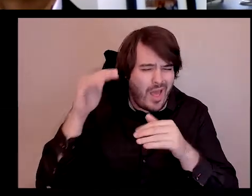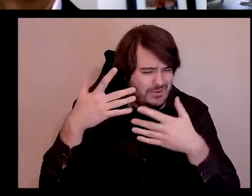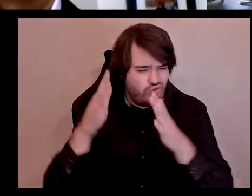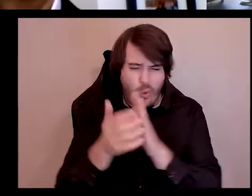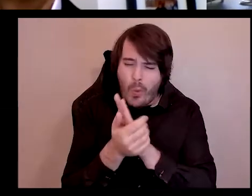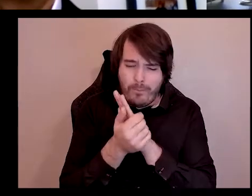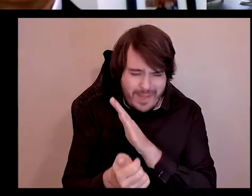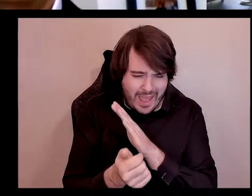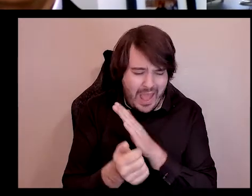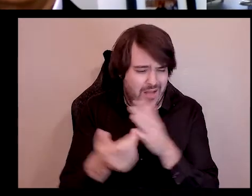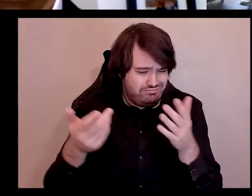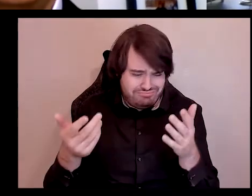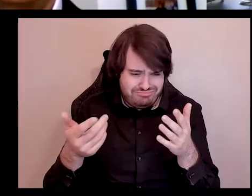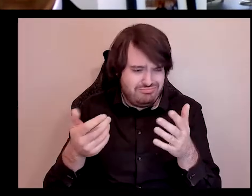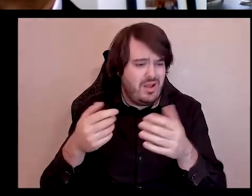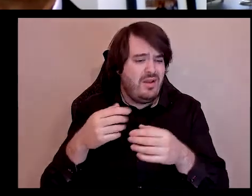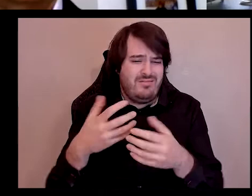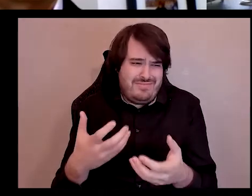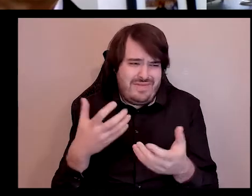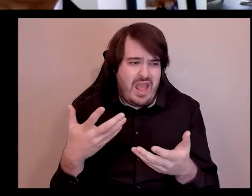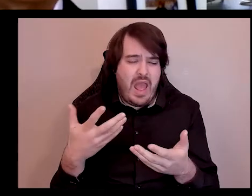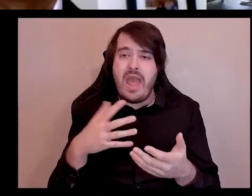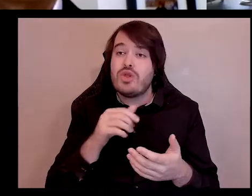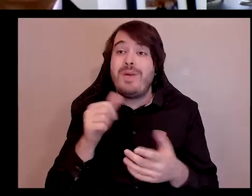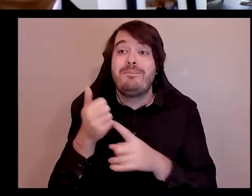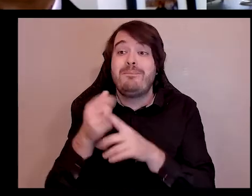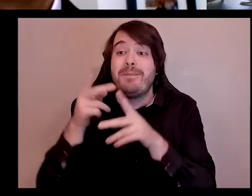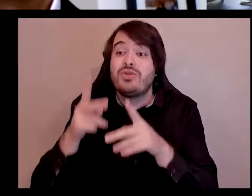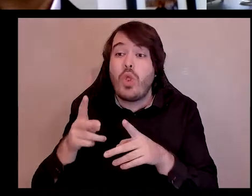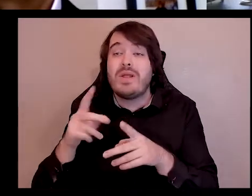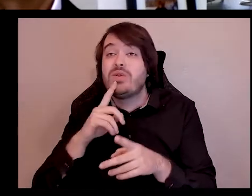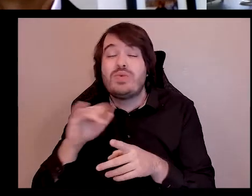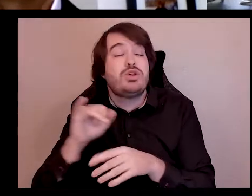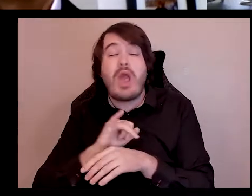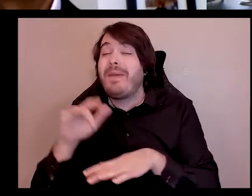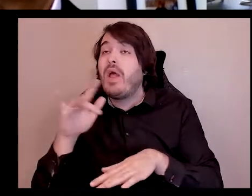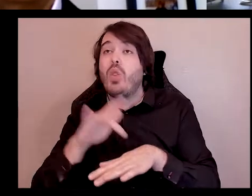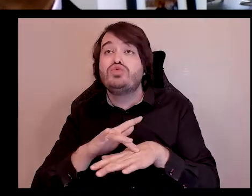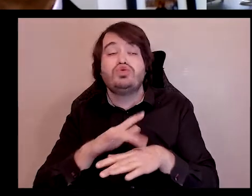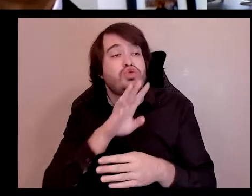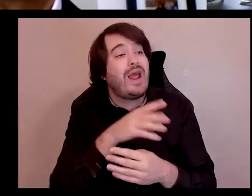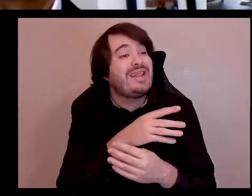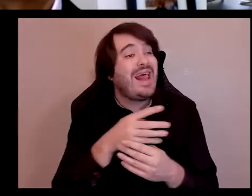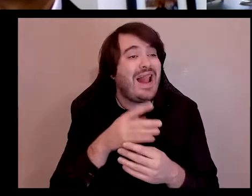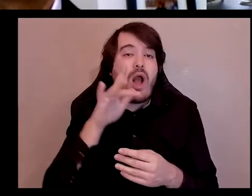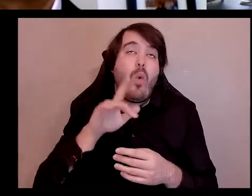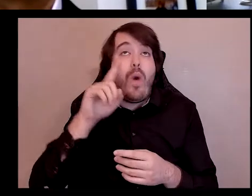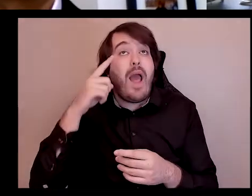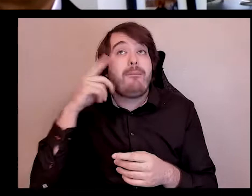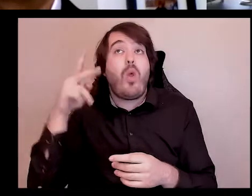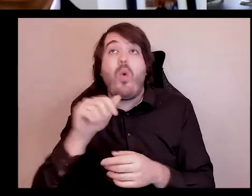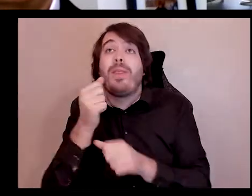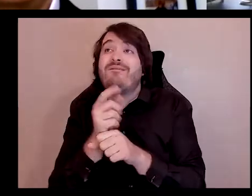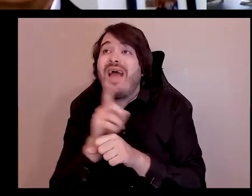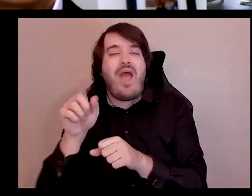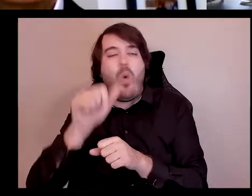que ça. La plupart des gens sont compétents. La plupart des gens sont adaptés, étonnamment. Évidemment, la personne qui n'a pas eu l'occasion d'utiliser Excel dans